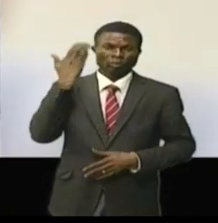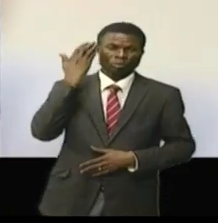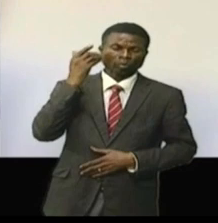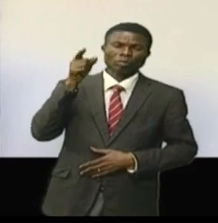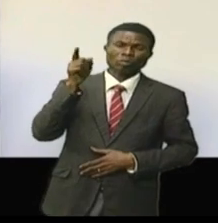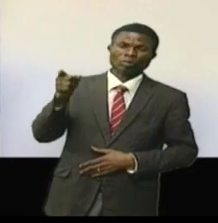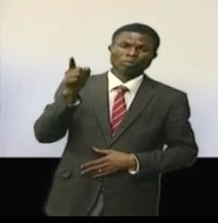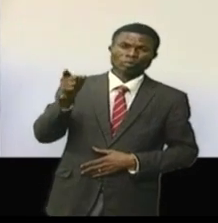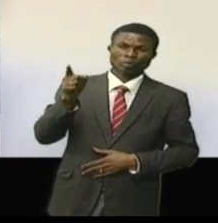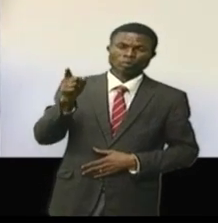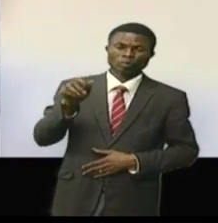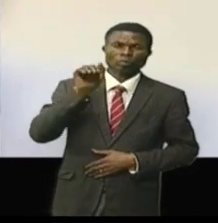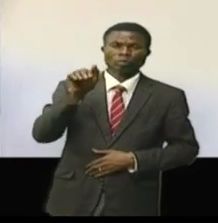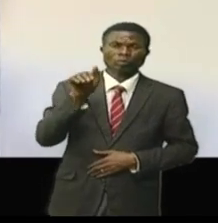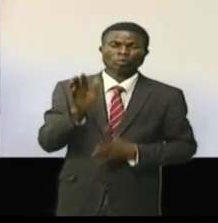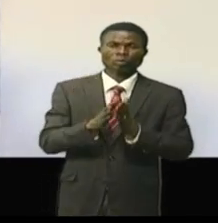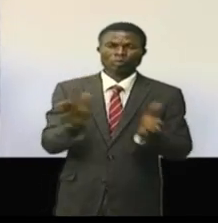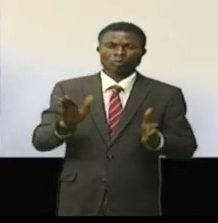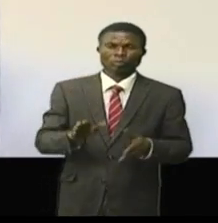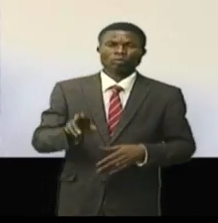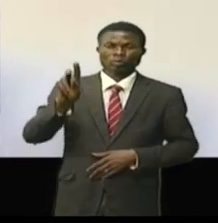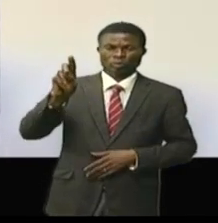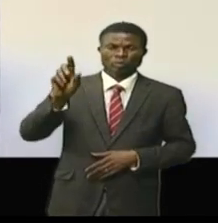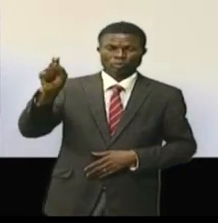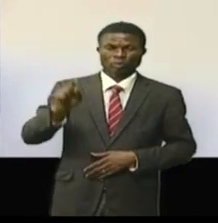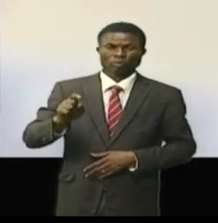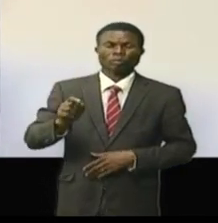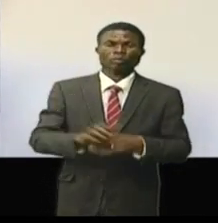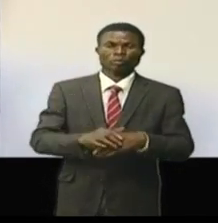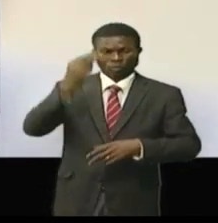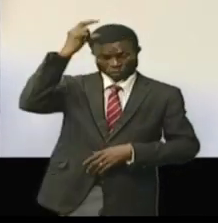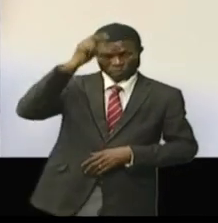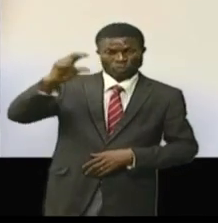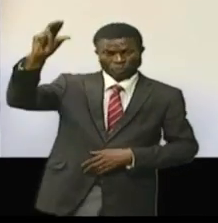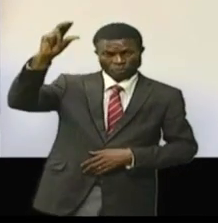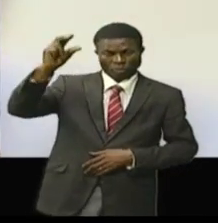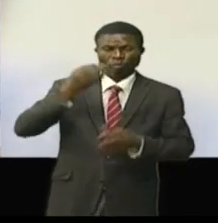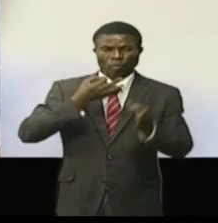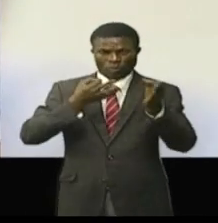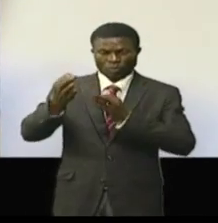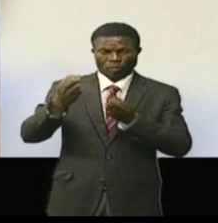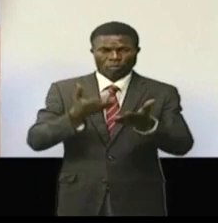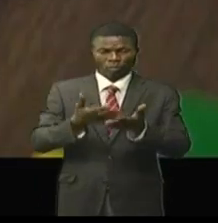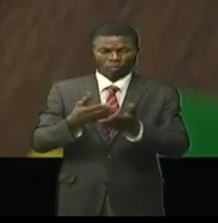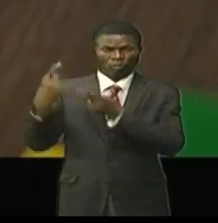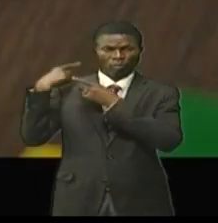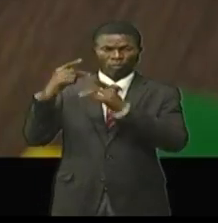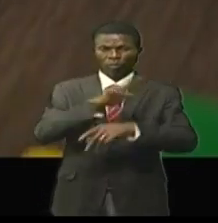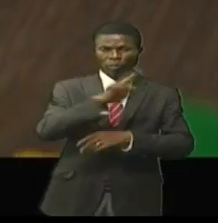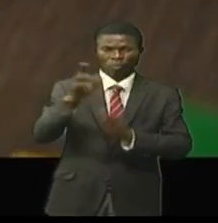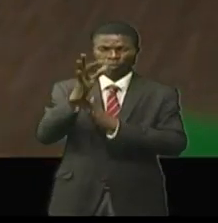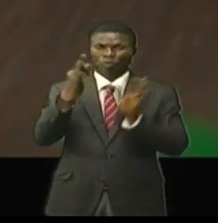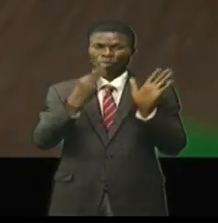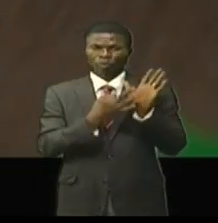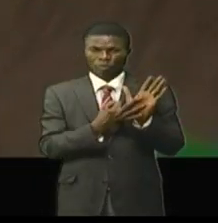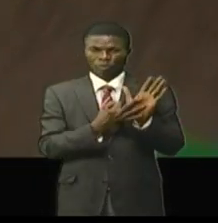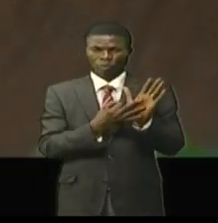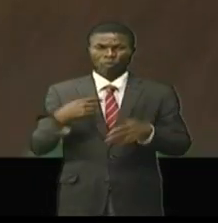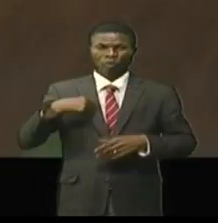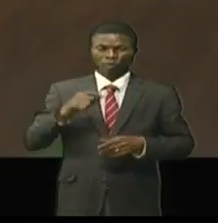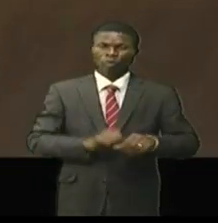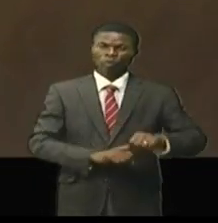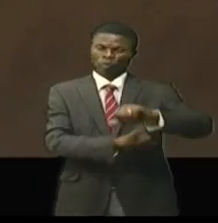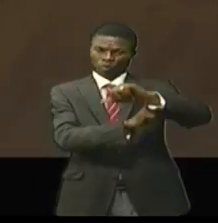Ngoran, directeur de Dalberg Abidjan en Côte d'Ivoire, explique. Depuis 2018, nous